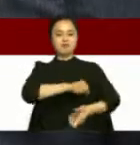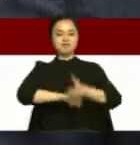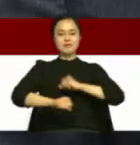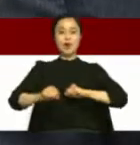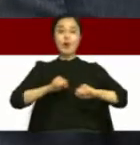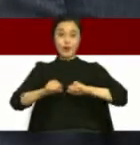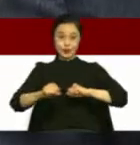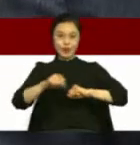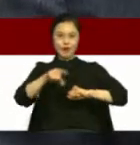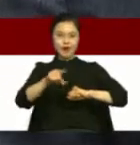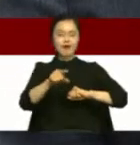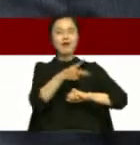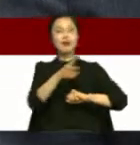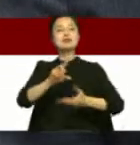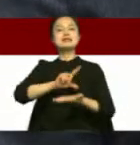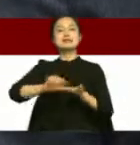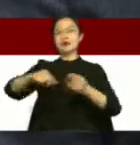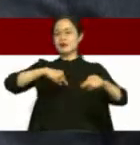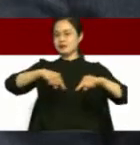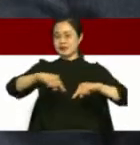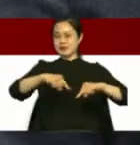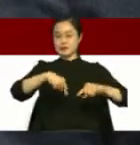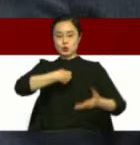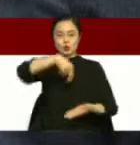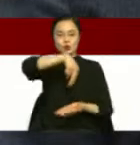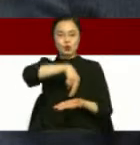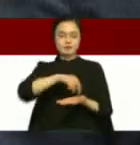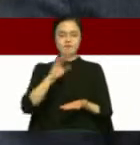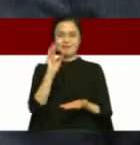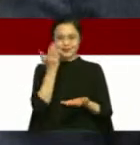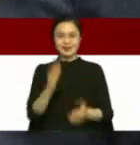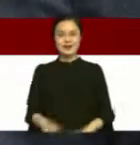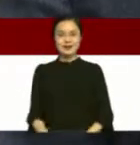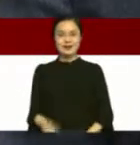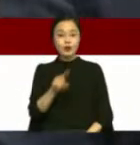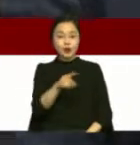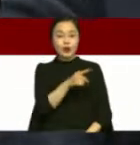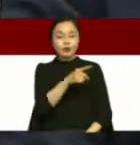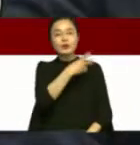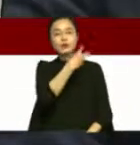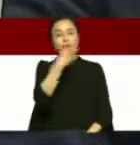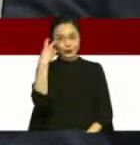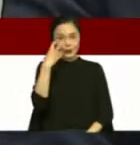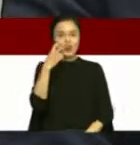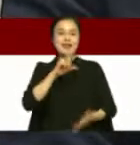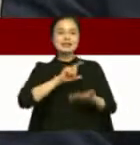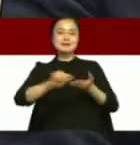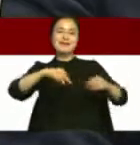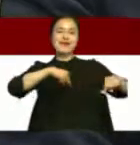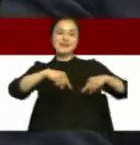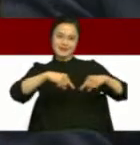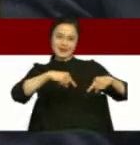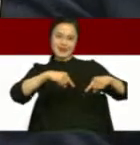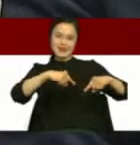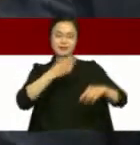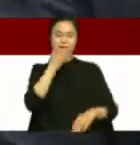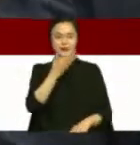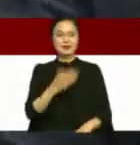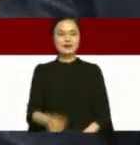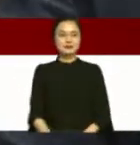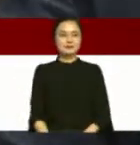지방자치야말로 주민보다 똑똑한 정치를 해야 되고 주민보다 똑똑한 행정을 해야 되는 게 맞죠. 가장 가깝게 접근해야